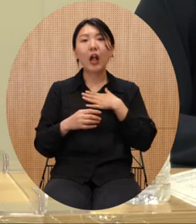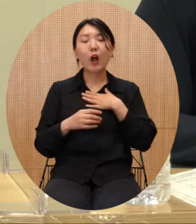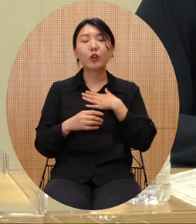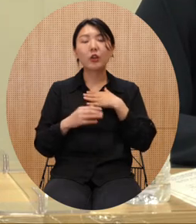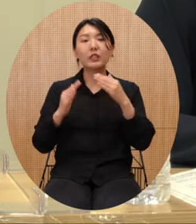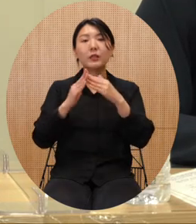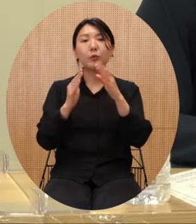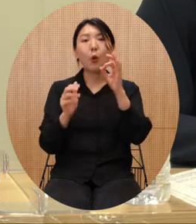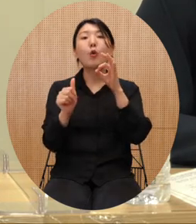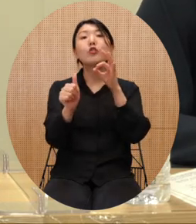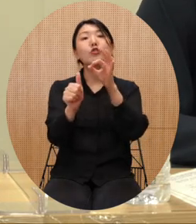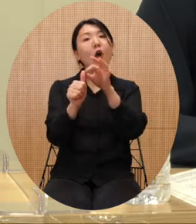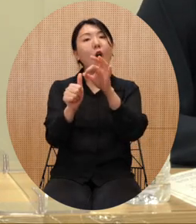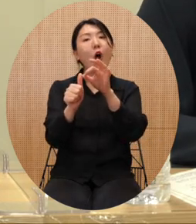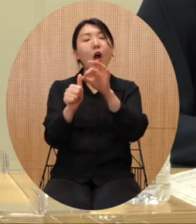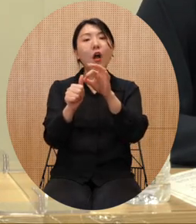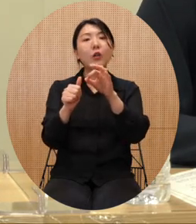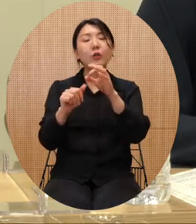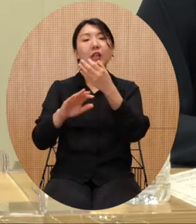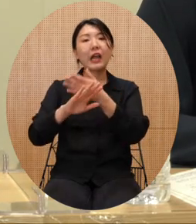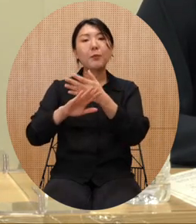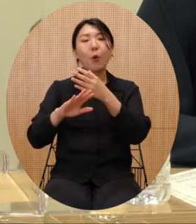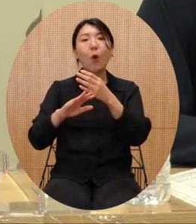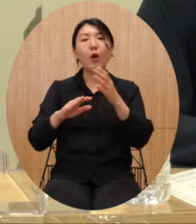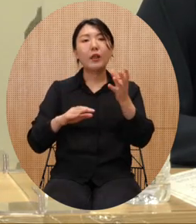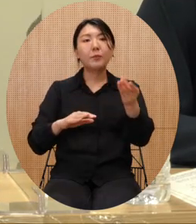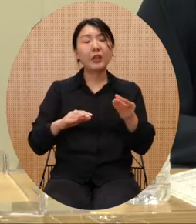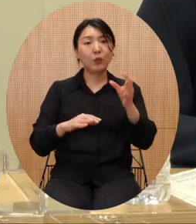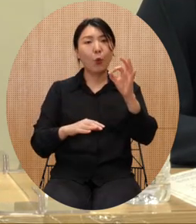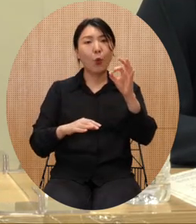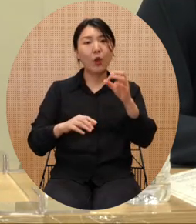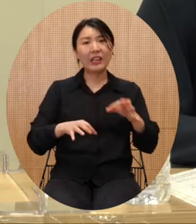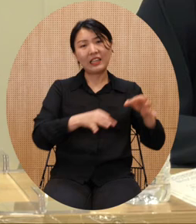주거비 지원이 이제 또 다른 임대료 상승으로 이어지지